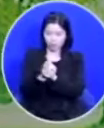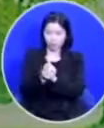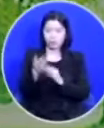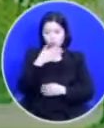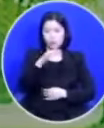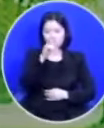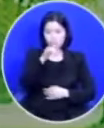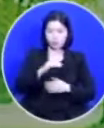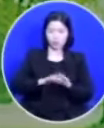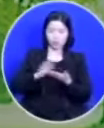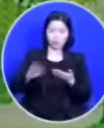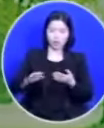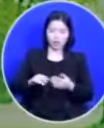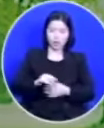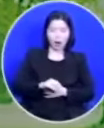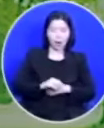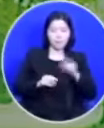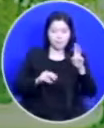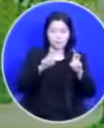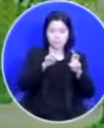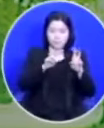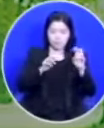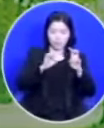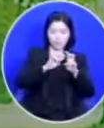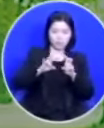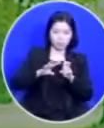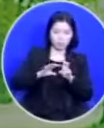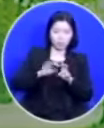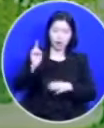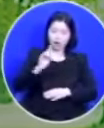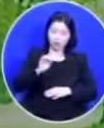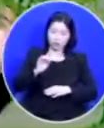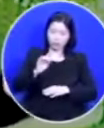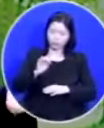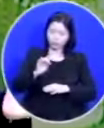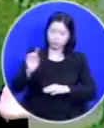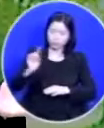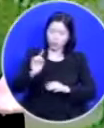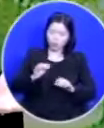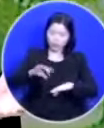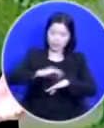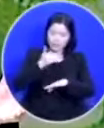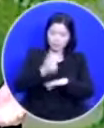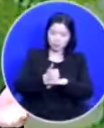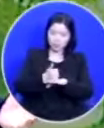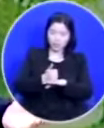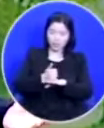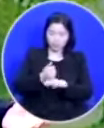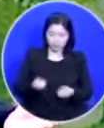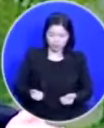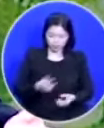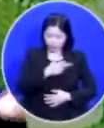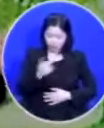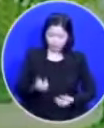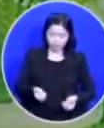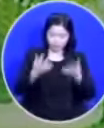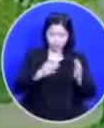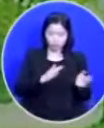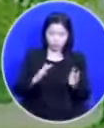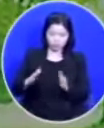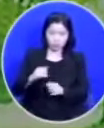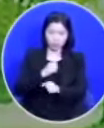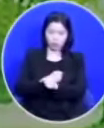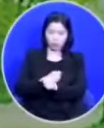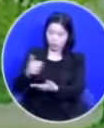것입니다 마태복음 22장 에 보면 어느 임금이 큰 잔치를 배설하고 그리고 손님을